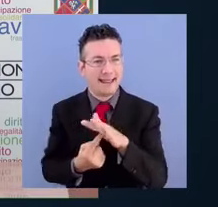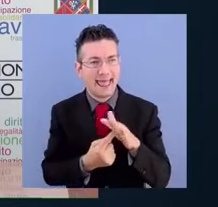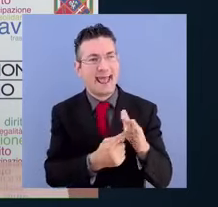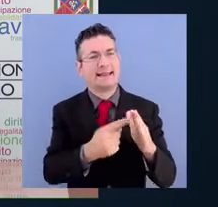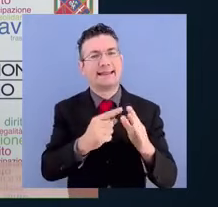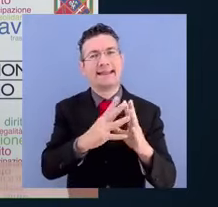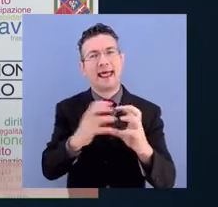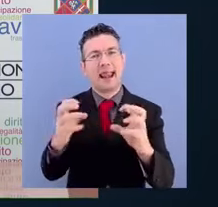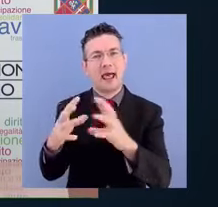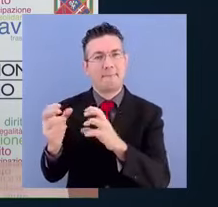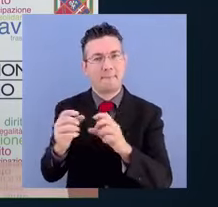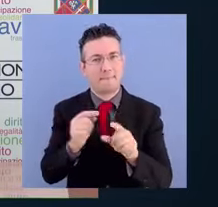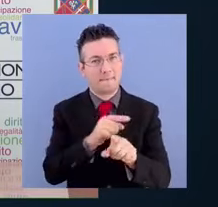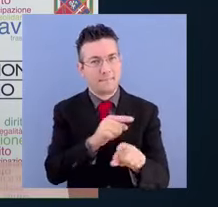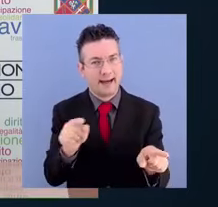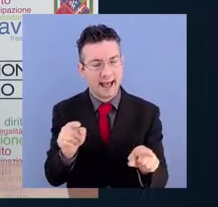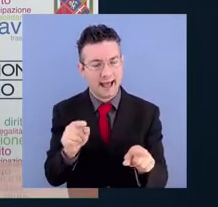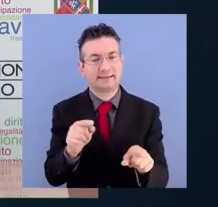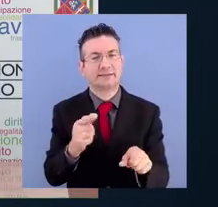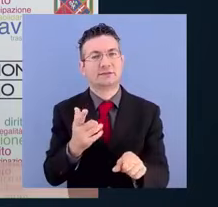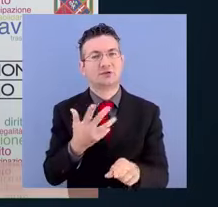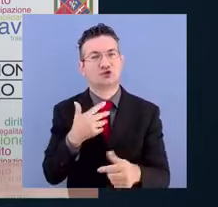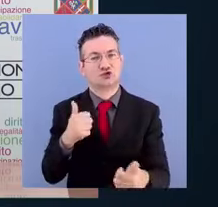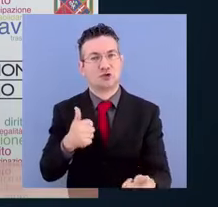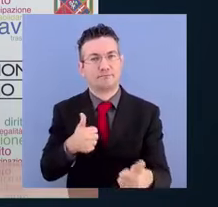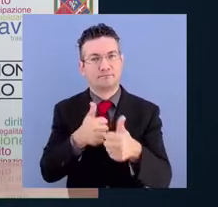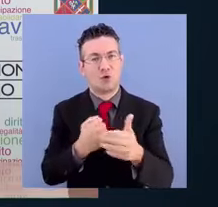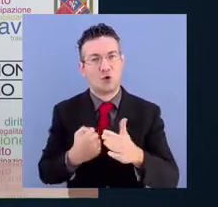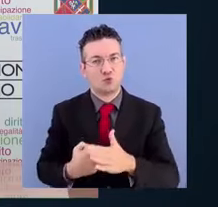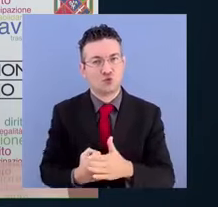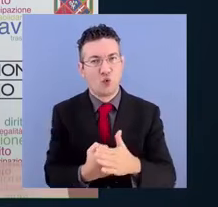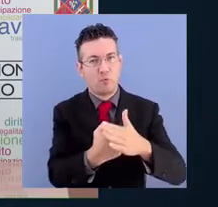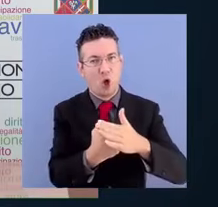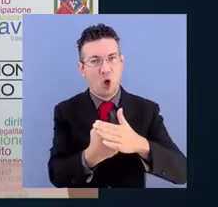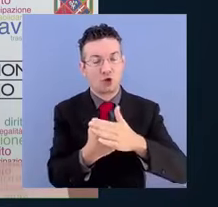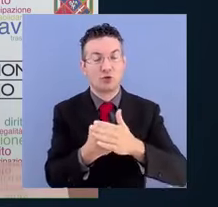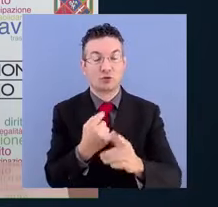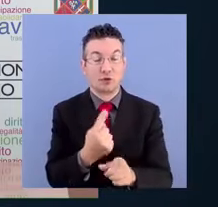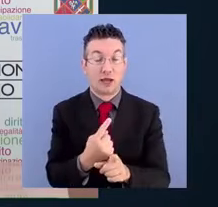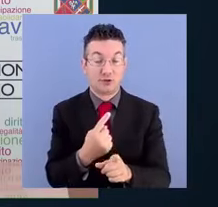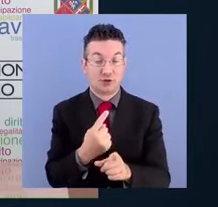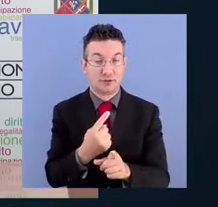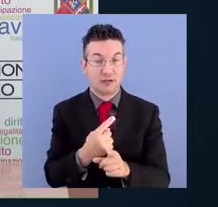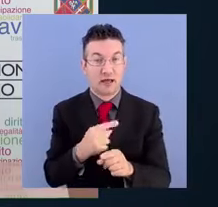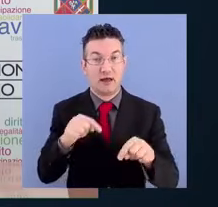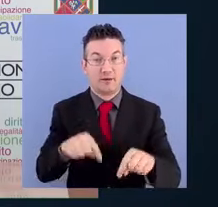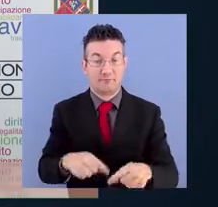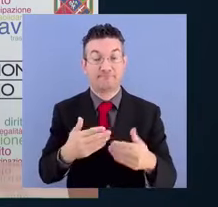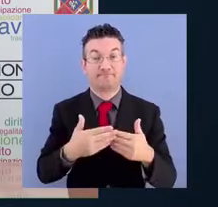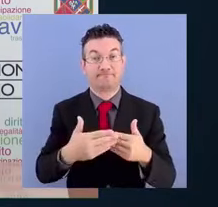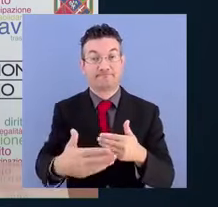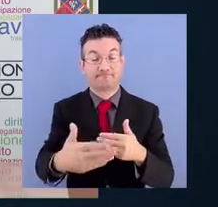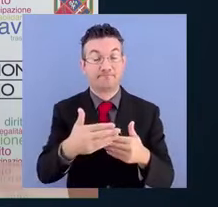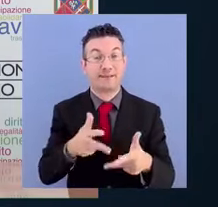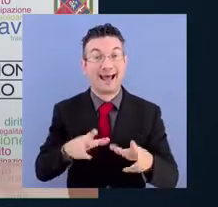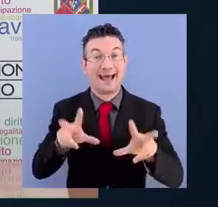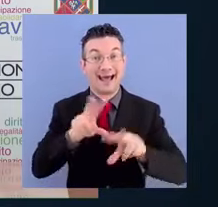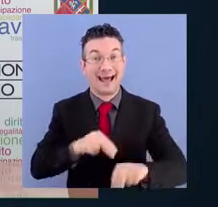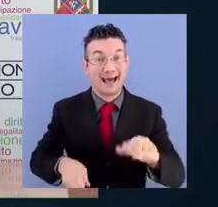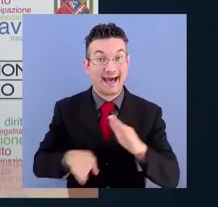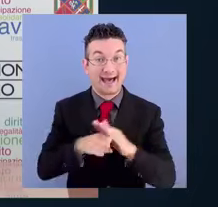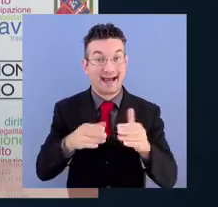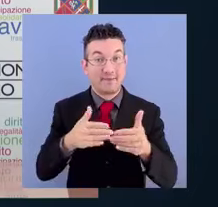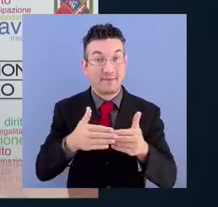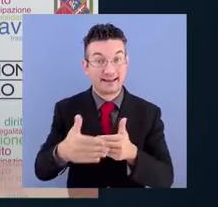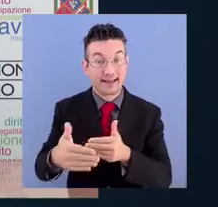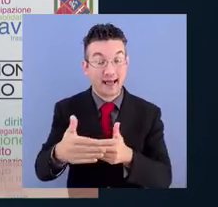un supporto che è necessario in questa fase di ripartenza e per il proseguo il lavoro futuro